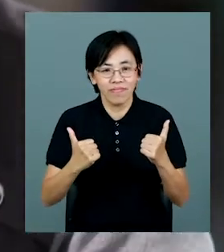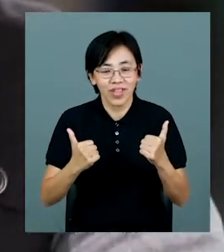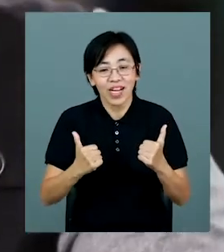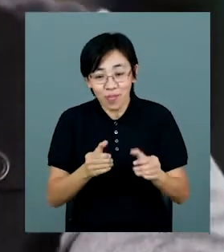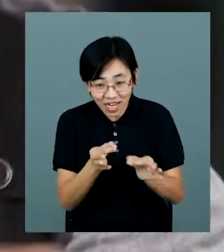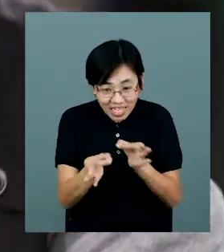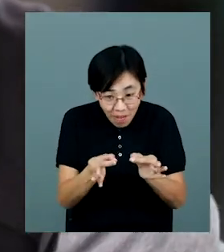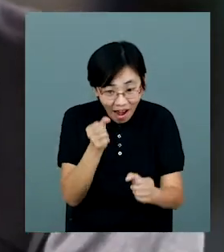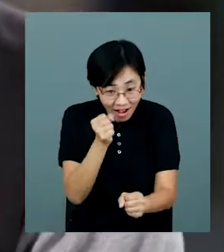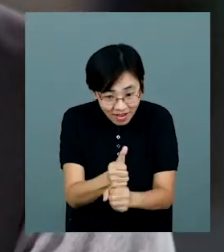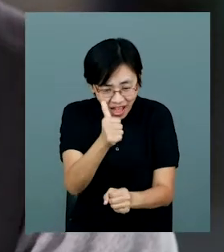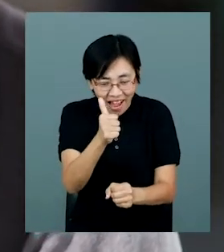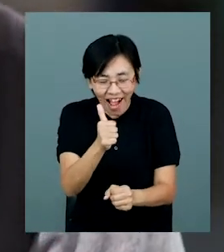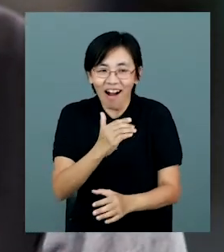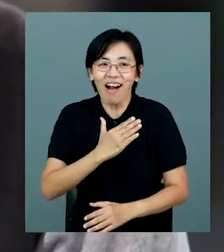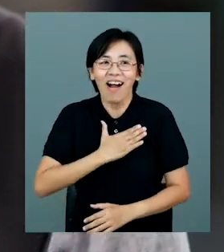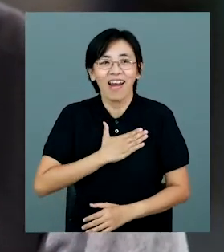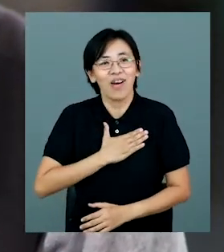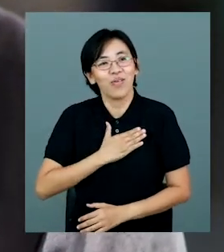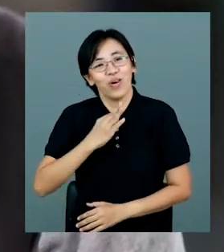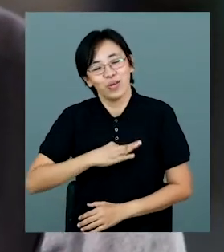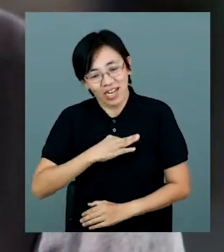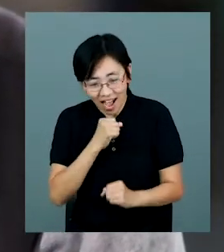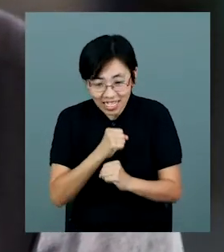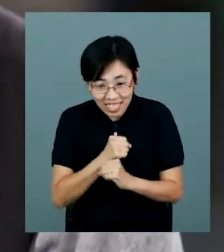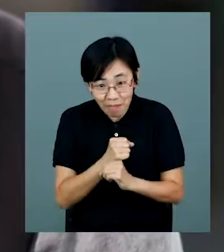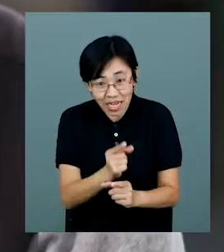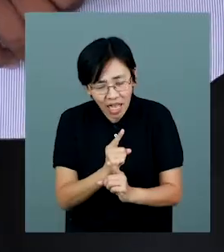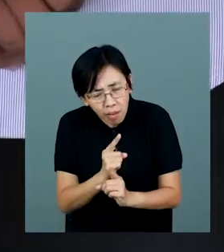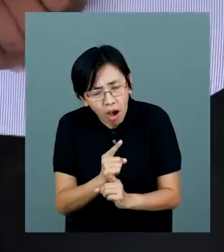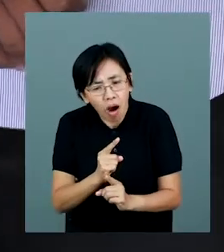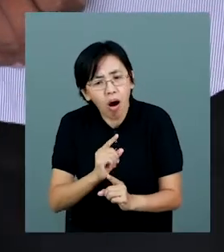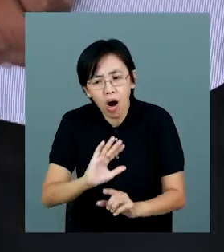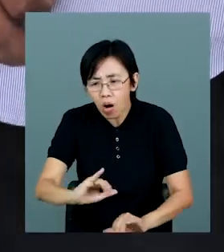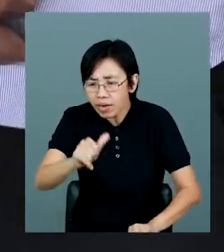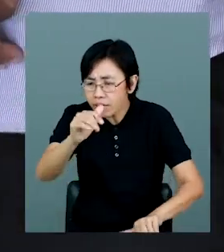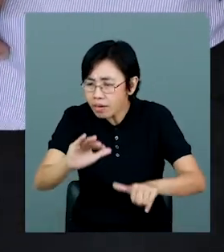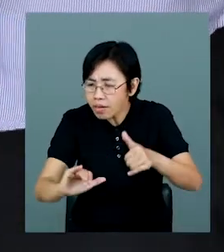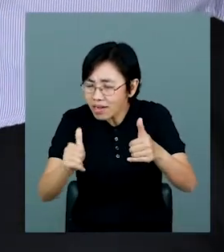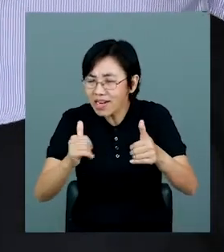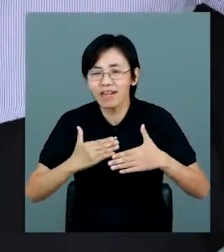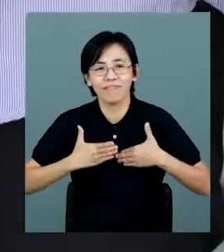แบบเขาแบบ ทำได้ปฏิบัติตามที่เราทำ ใช่ครับ แล้วดีขึ้น ครับ